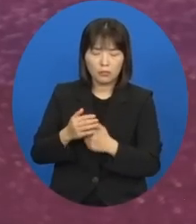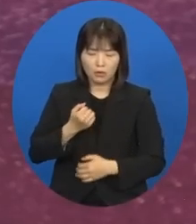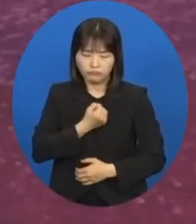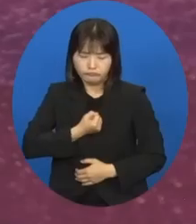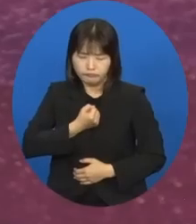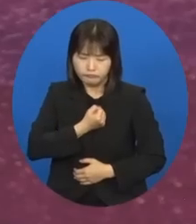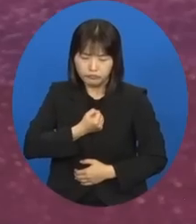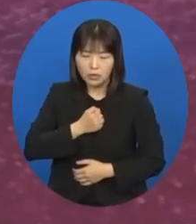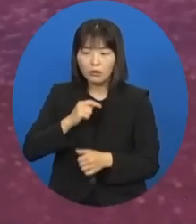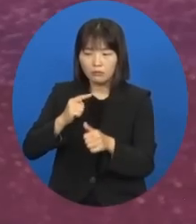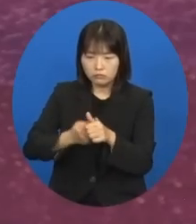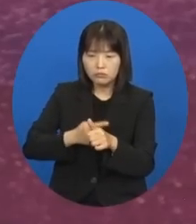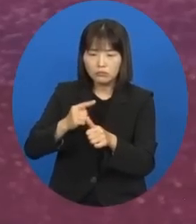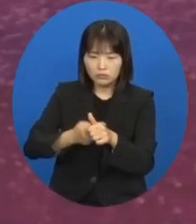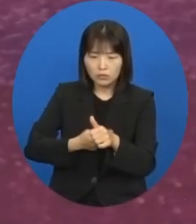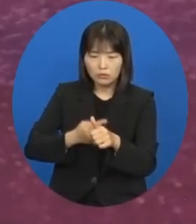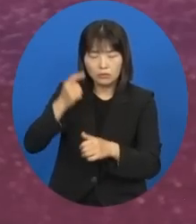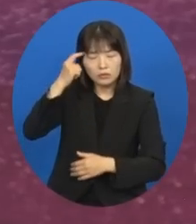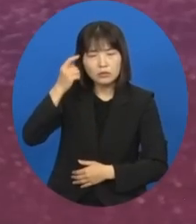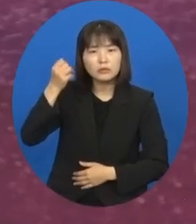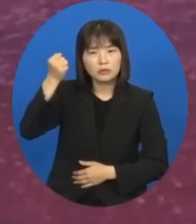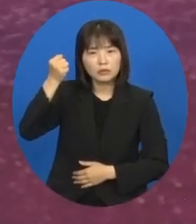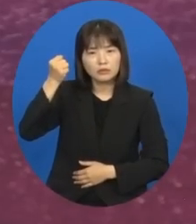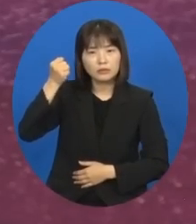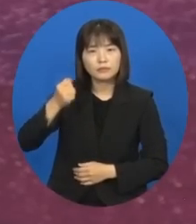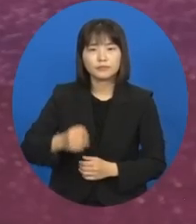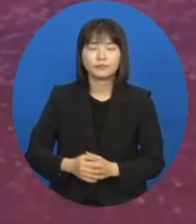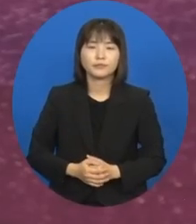그러니 원하는 자연스럽게 일어나는 감정이지